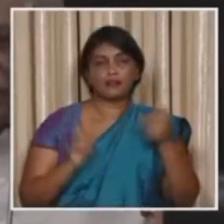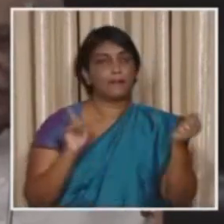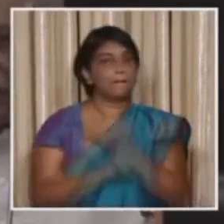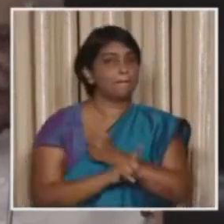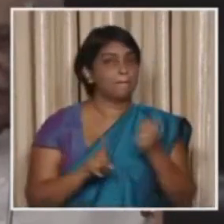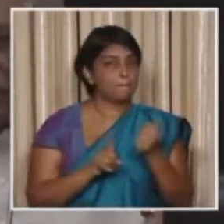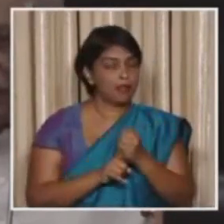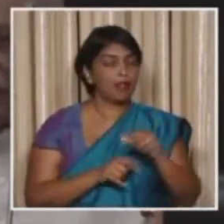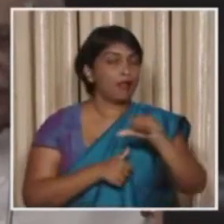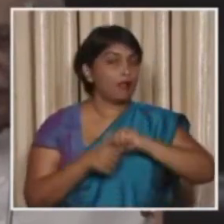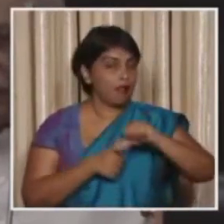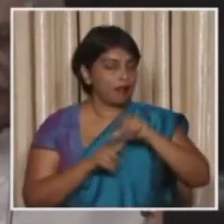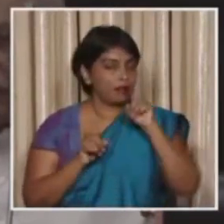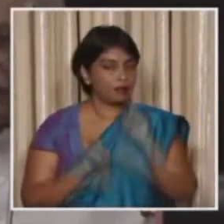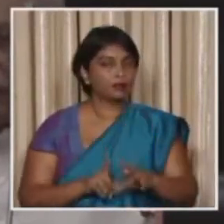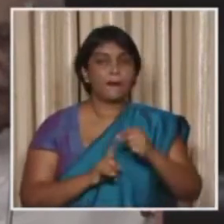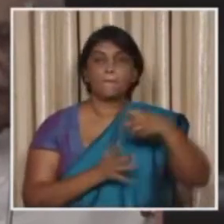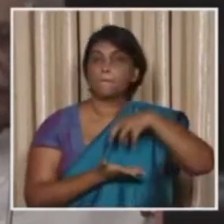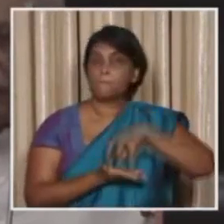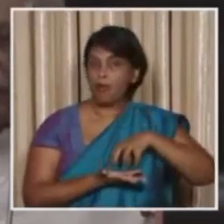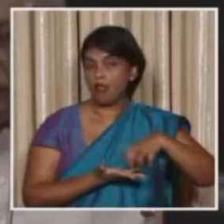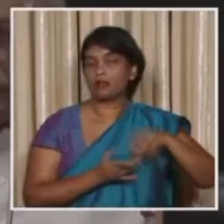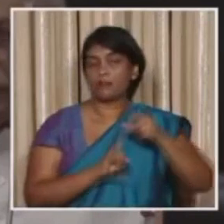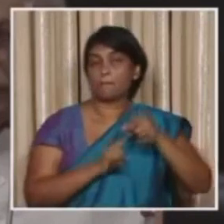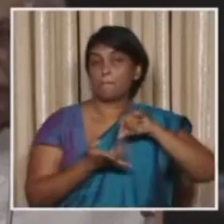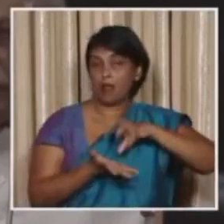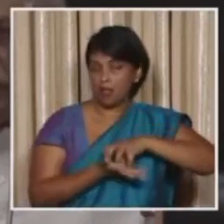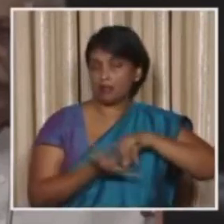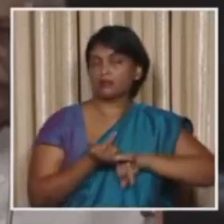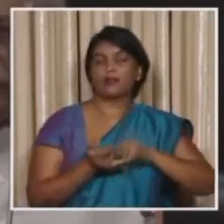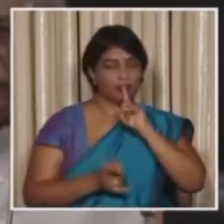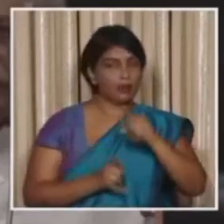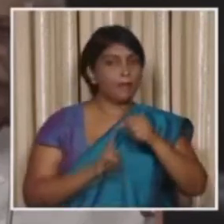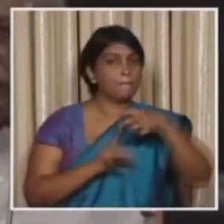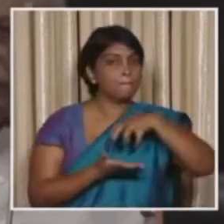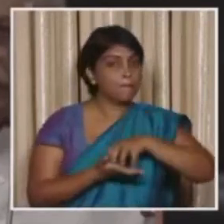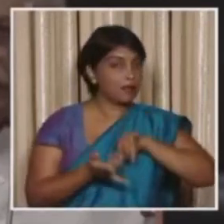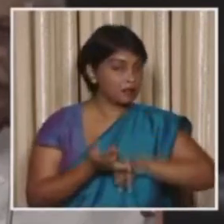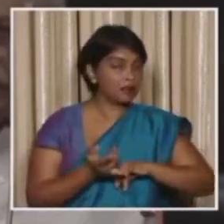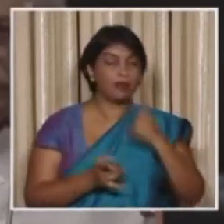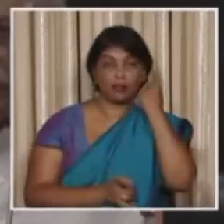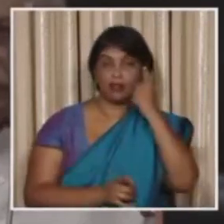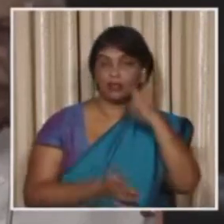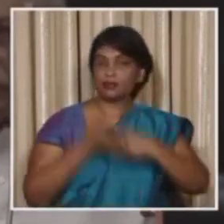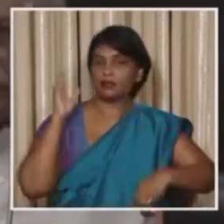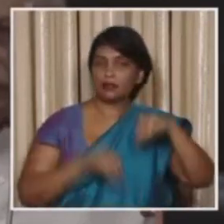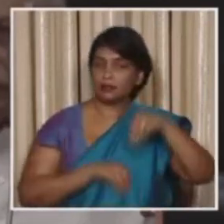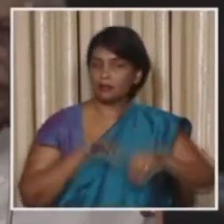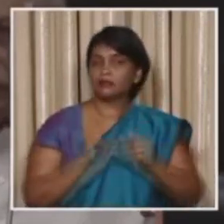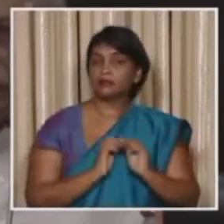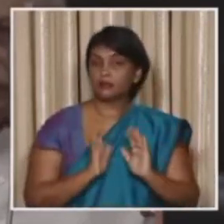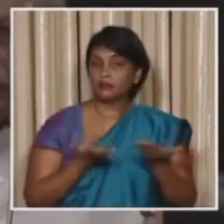කළ ආයතන පද්ධතියක් ලෙස පළාත් සභාව හඳුන්වන්න පුළුවන්. පළාත් සභාව දක්ෂ දේශපාලන නායකයන් බිහි